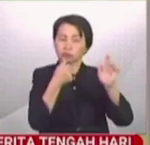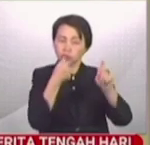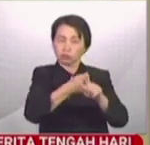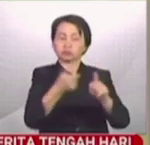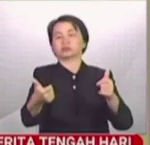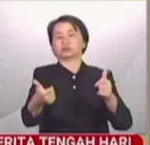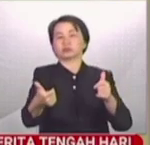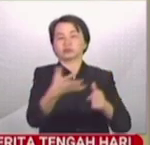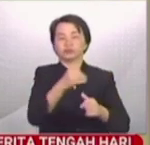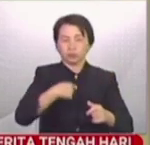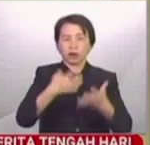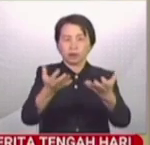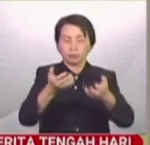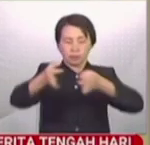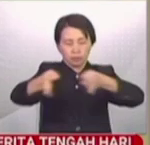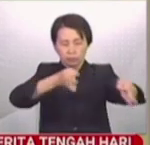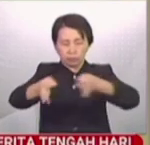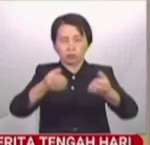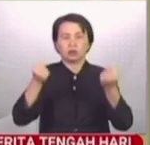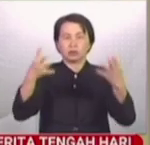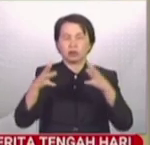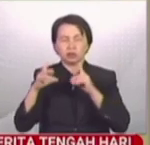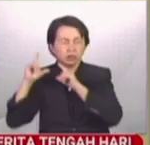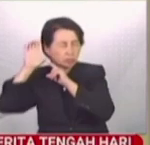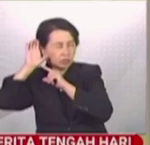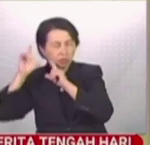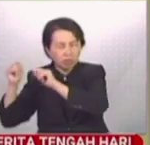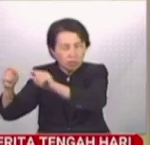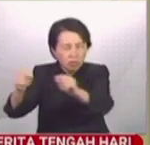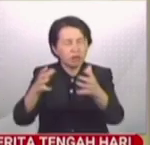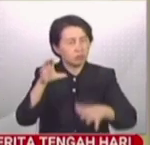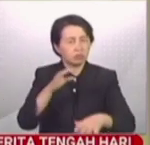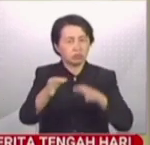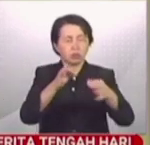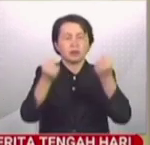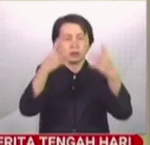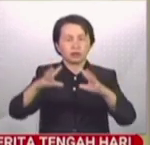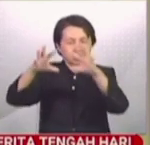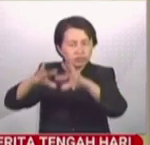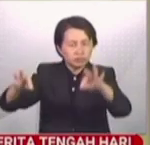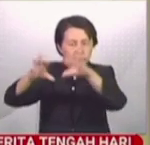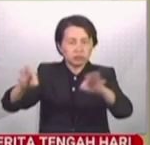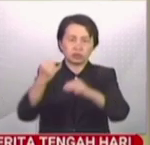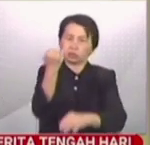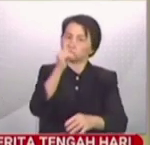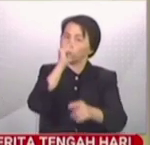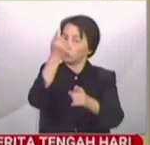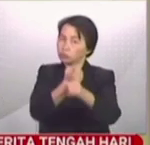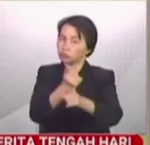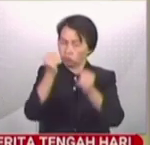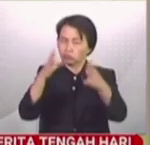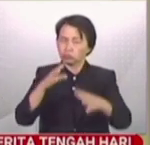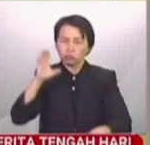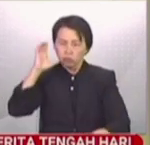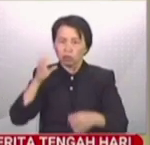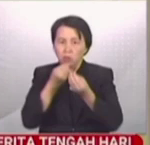saya nak perjelaskan, banyak rumours, banyak cerita-cerita yang tidak tepat